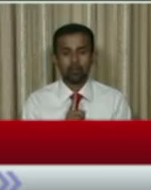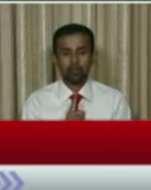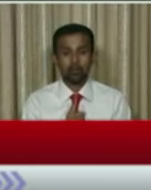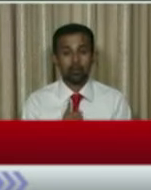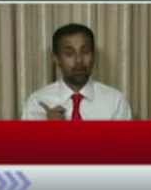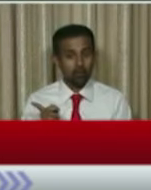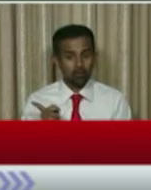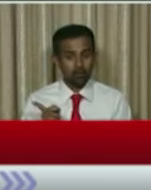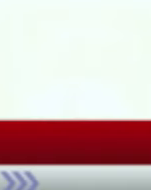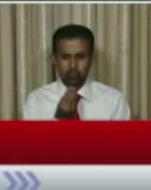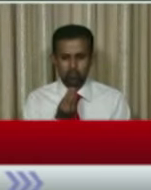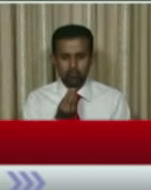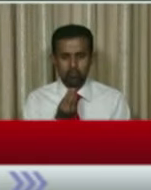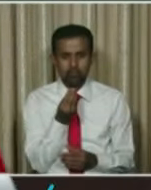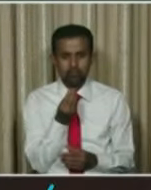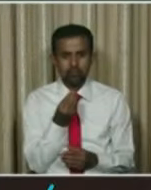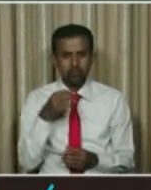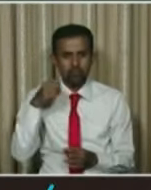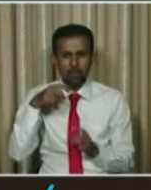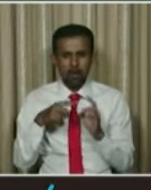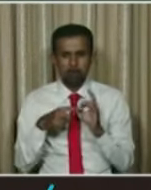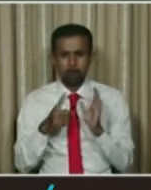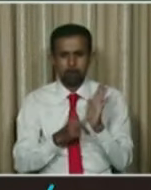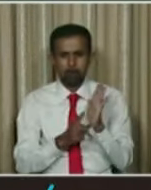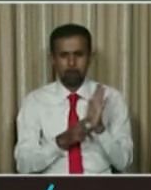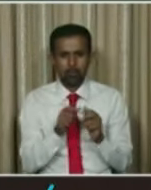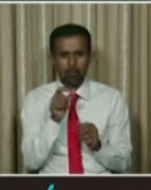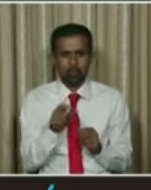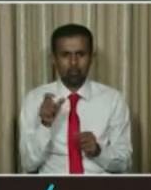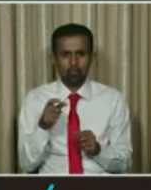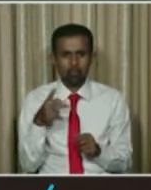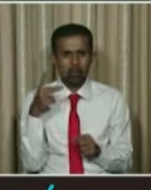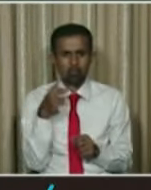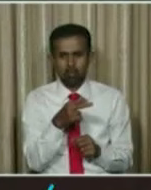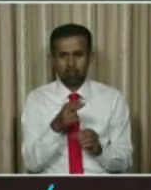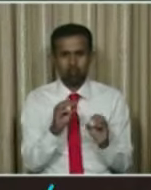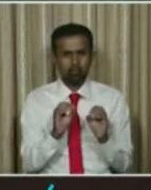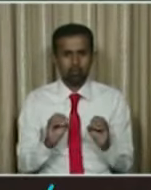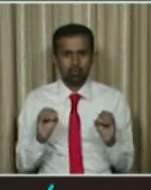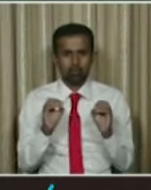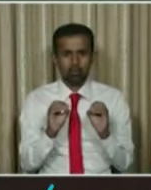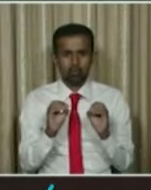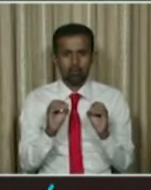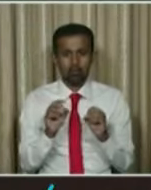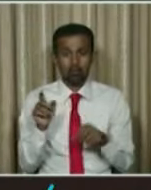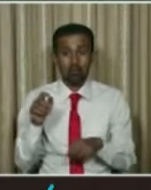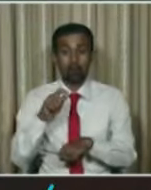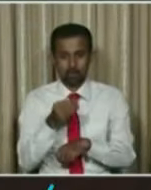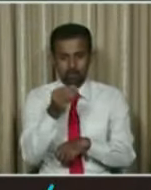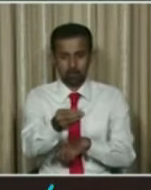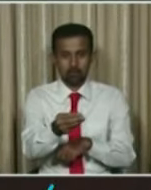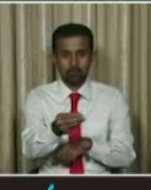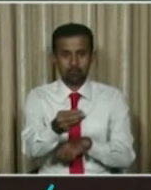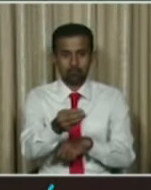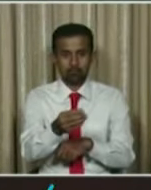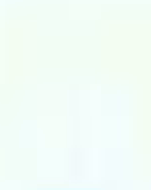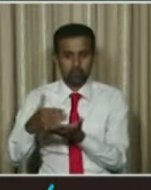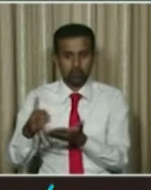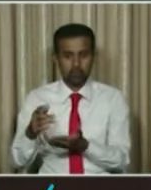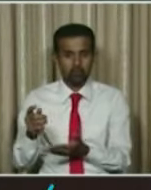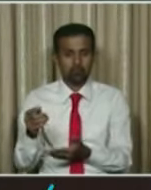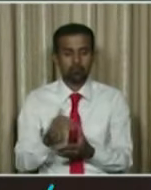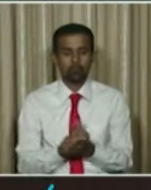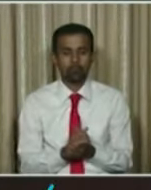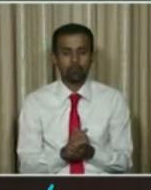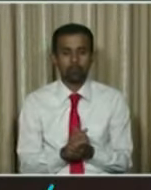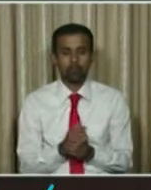එවැනි ඉතාමත්ම සුළු විදුලි බිල් තියෙන පිරිස්වල විදුලිය විසන්දි කිරීමකින් තොරව ඔවුන්ට යම් කාලයක් ලබා දෙන්න ඒක පියවීම සඳහා. ඒ